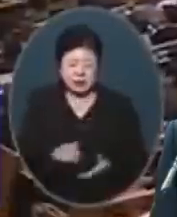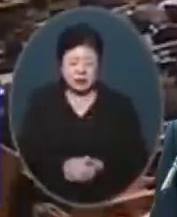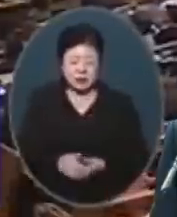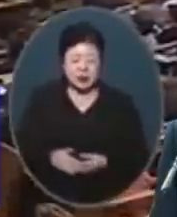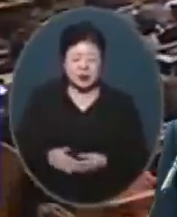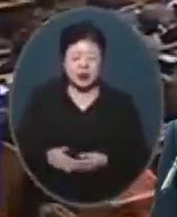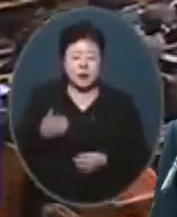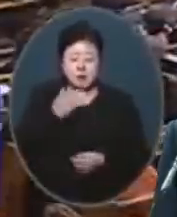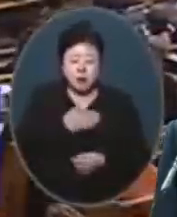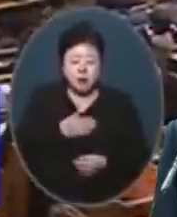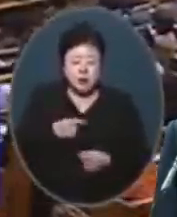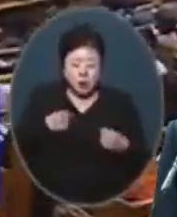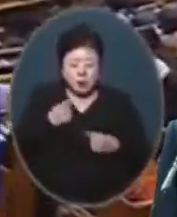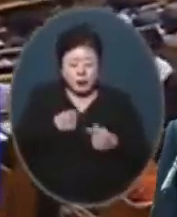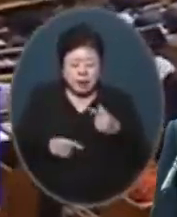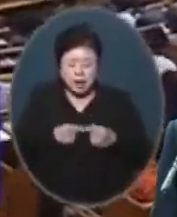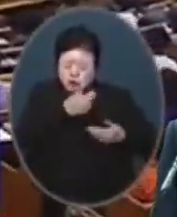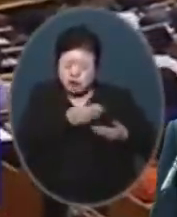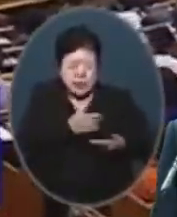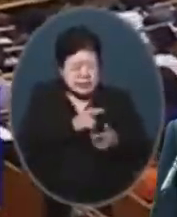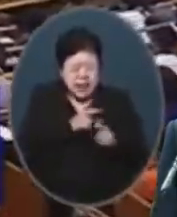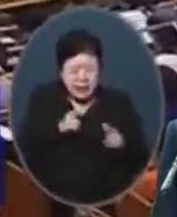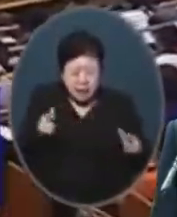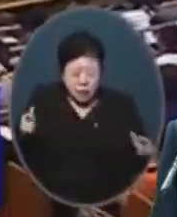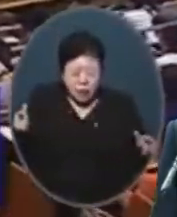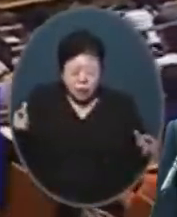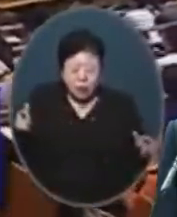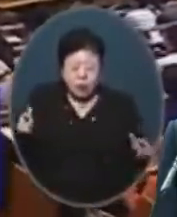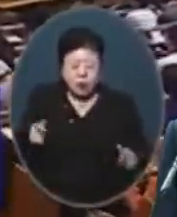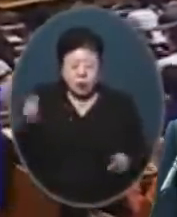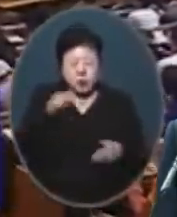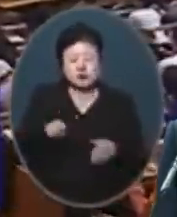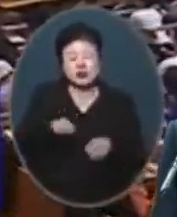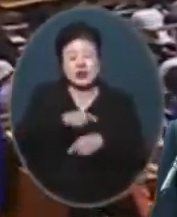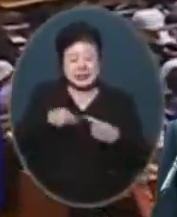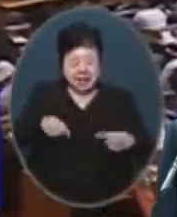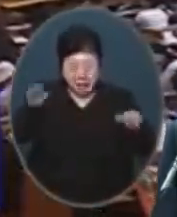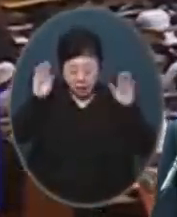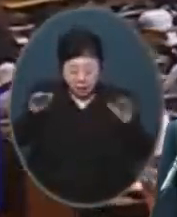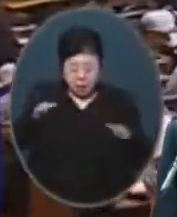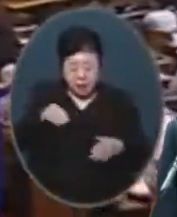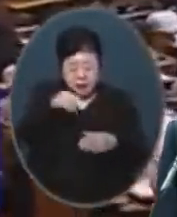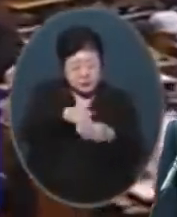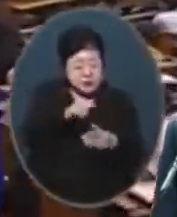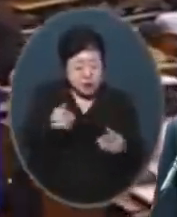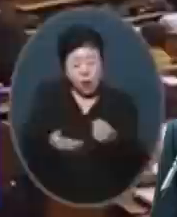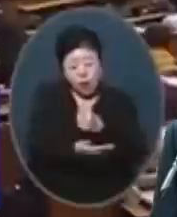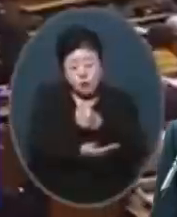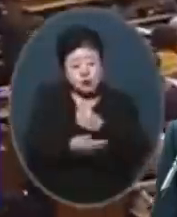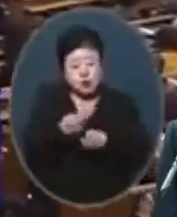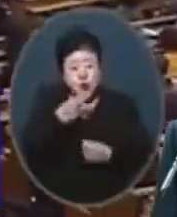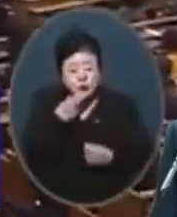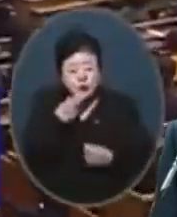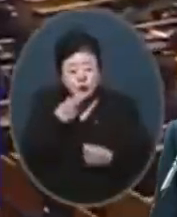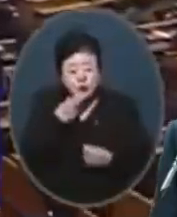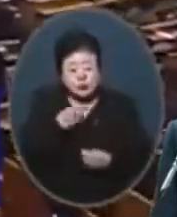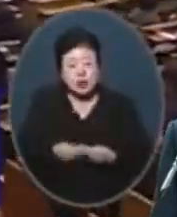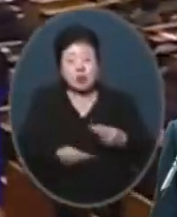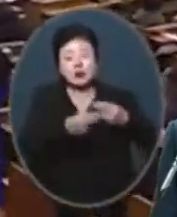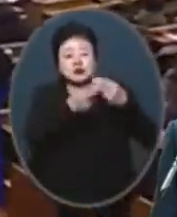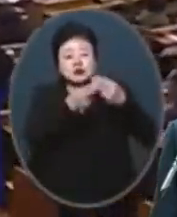물이 입업보다 중하지 아니하냐. 공중의 새를 보라 심지도 않고 거두지도 않고